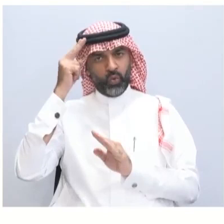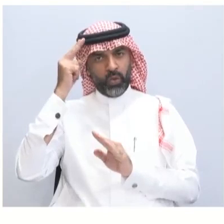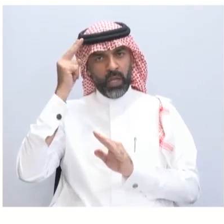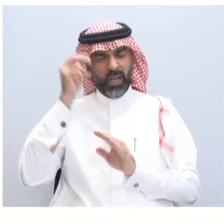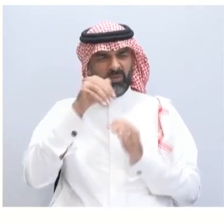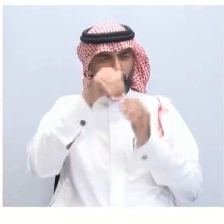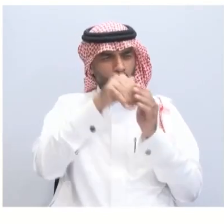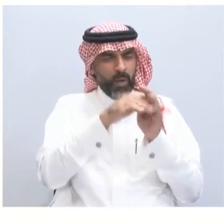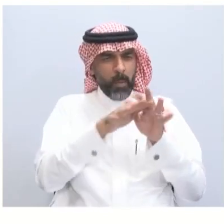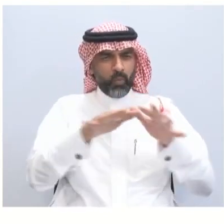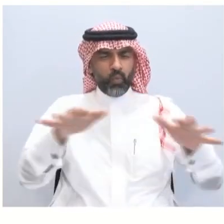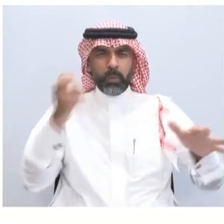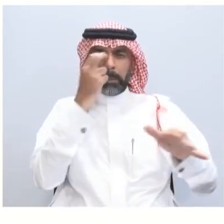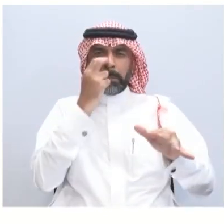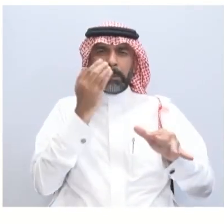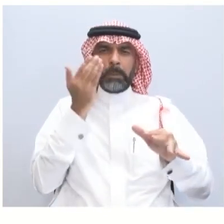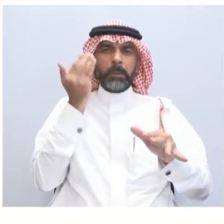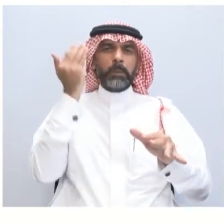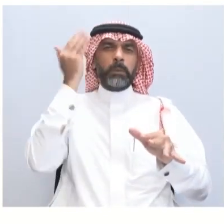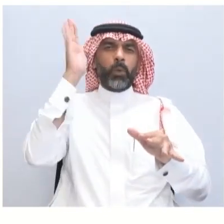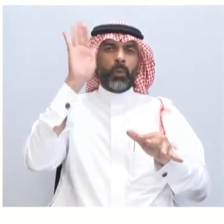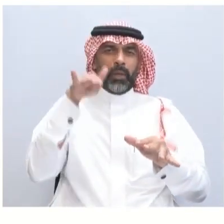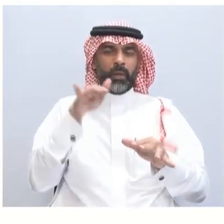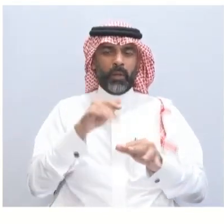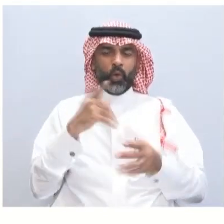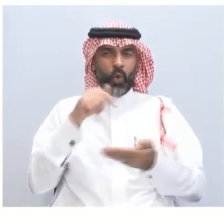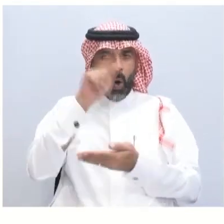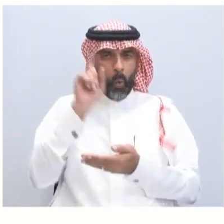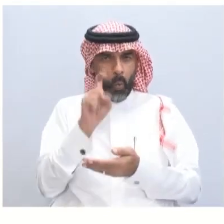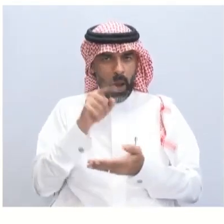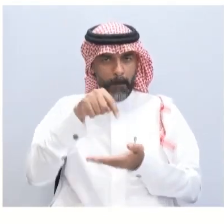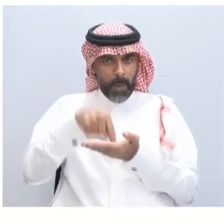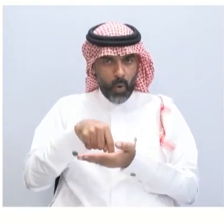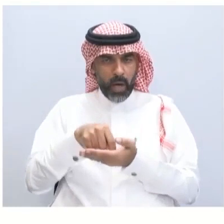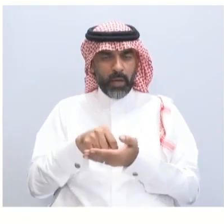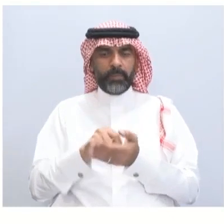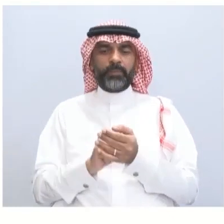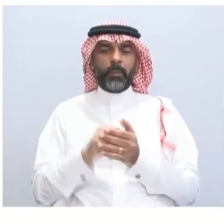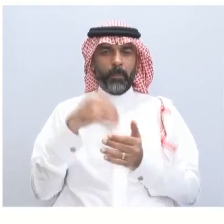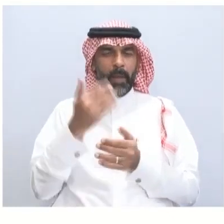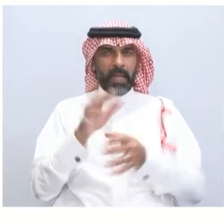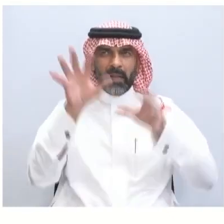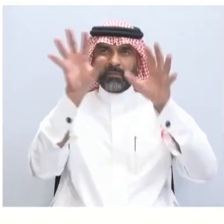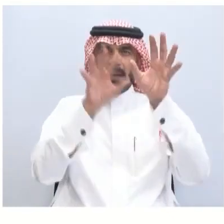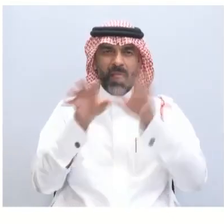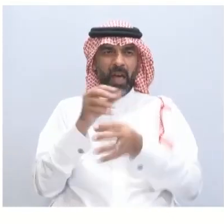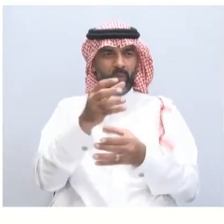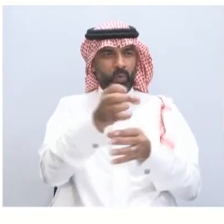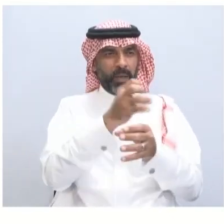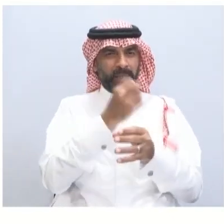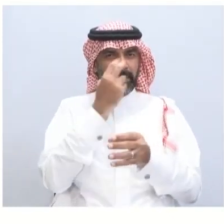العمق الحضاري تتكون من او تحتوي الموقع الاثار والمصادر الكلاسيكيه